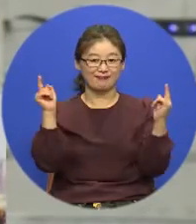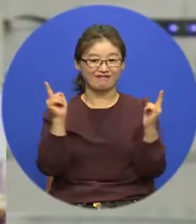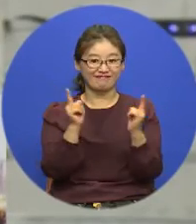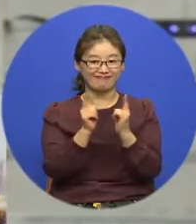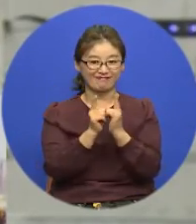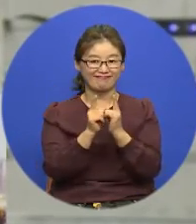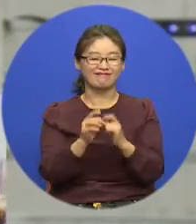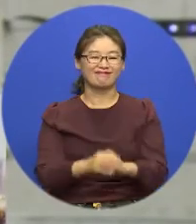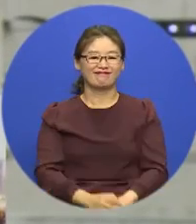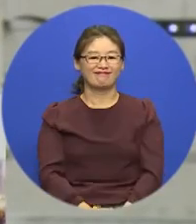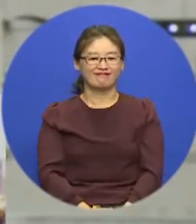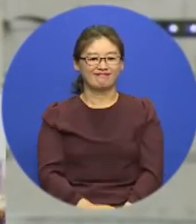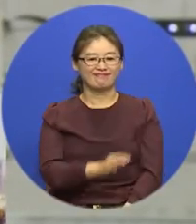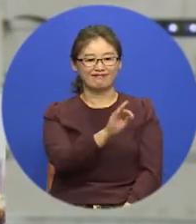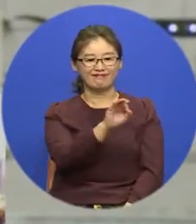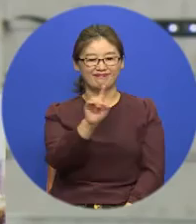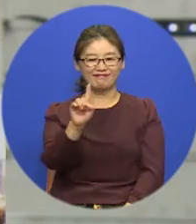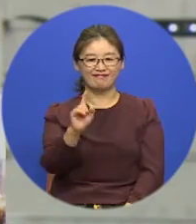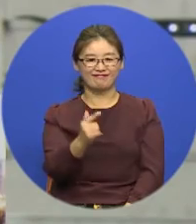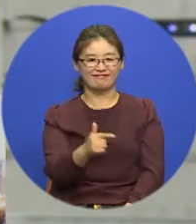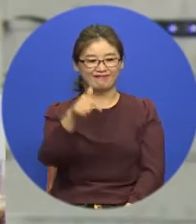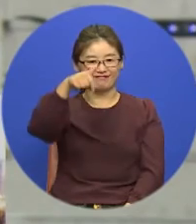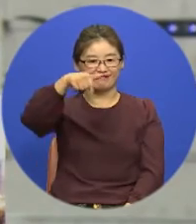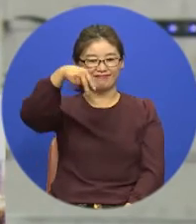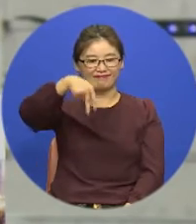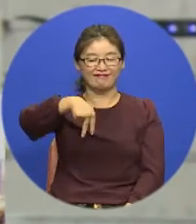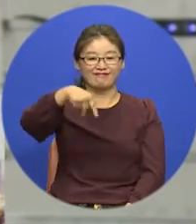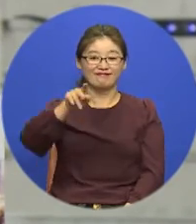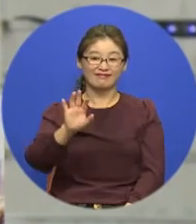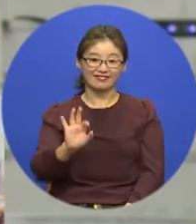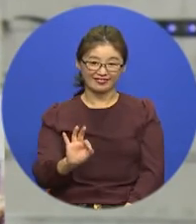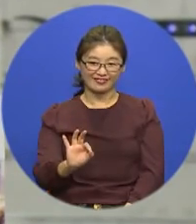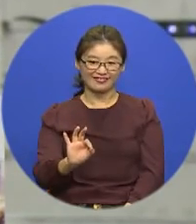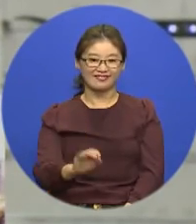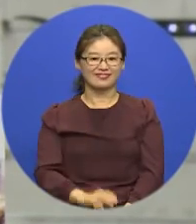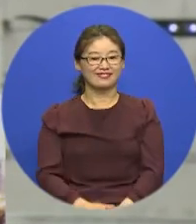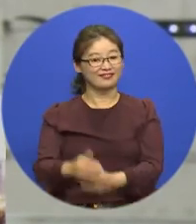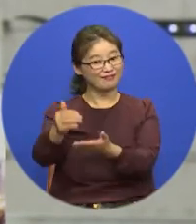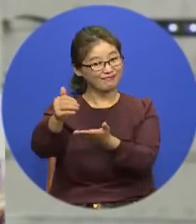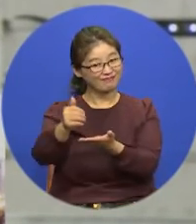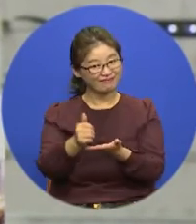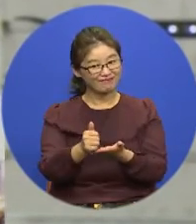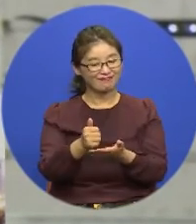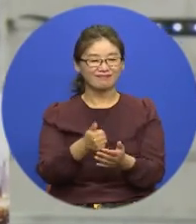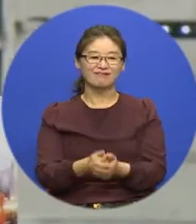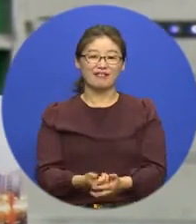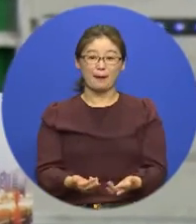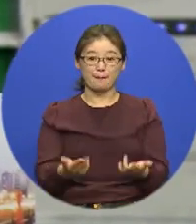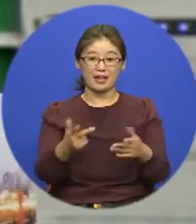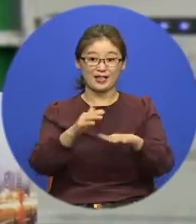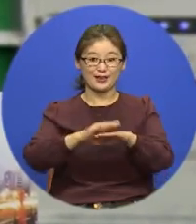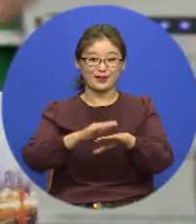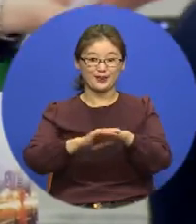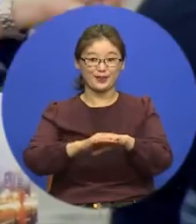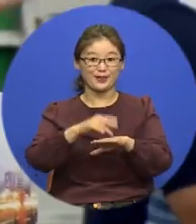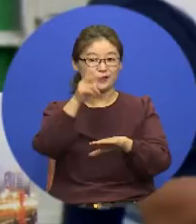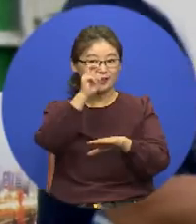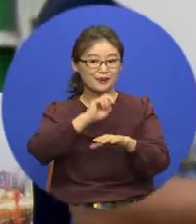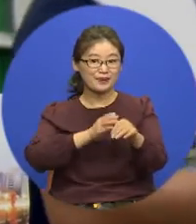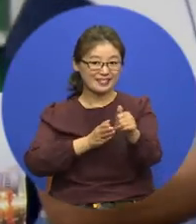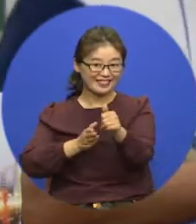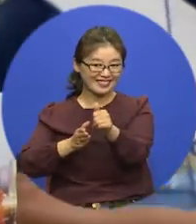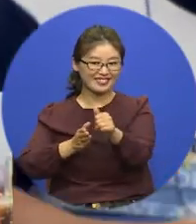이번에는 안규성 씨를 만나보도록 하겠습니다. 여러분, 빈손입니다. 힘찬 박수